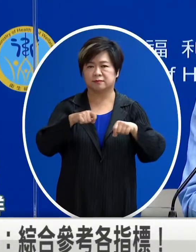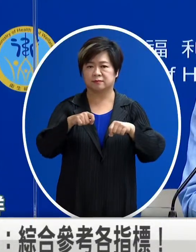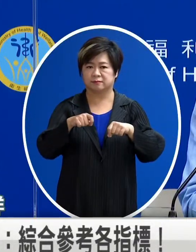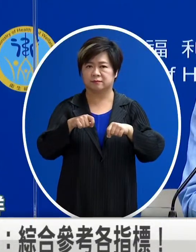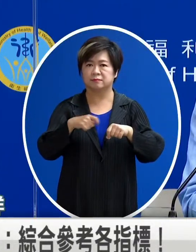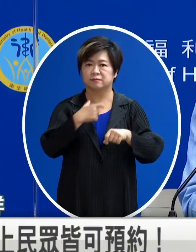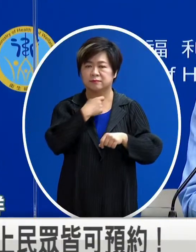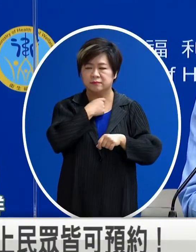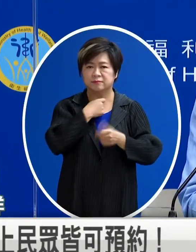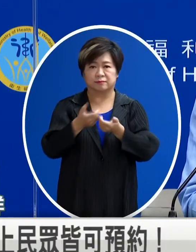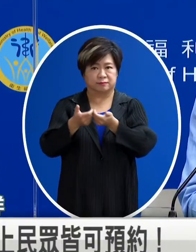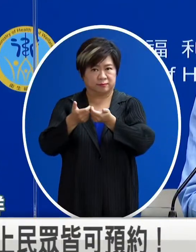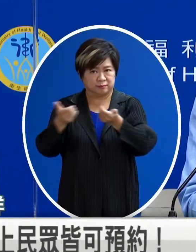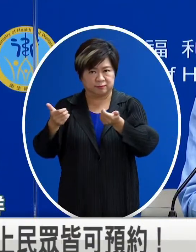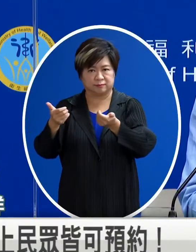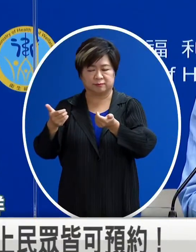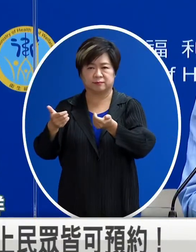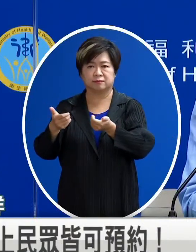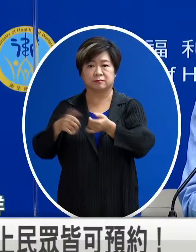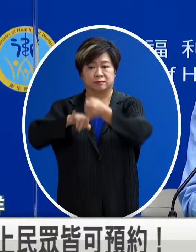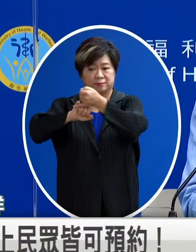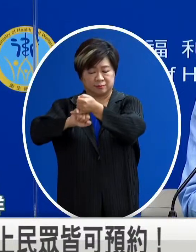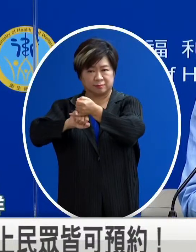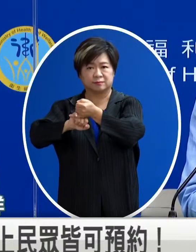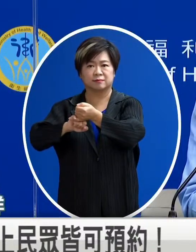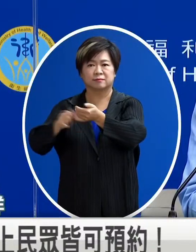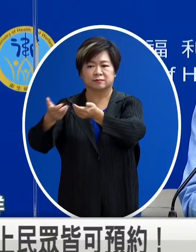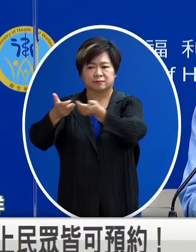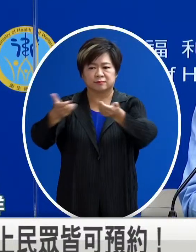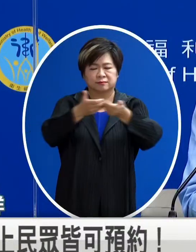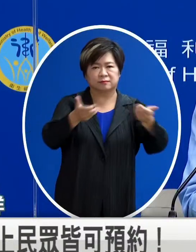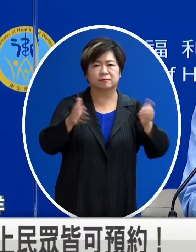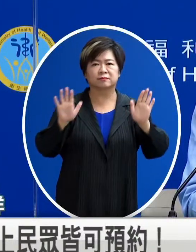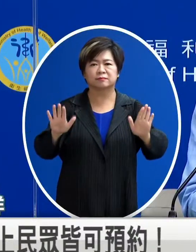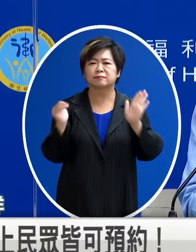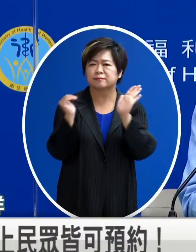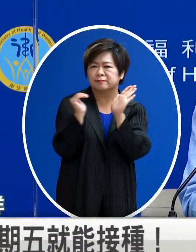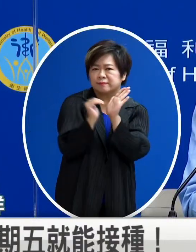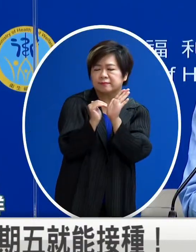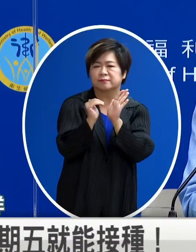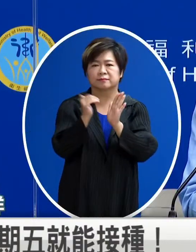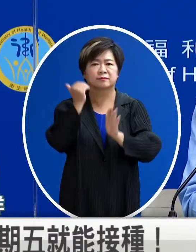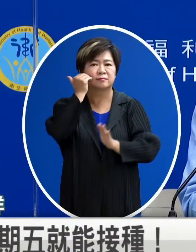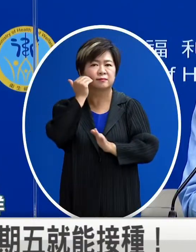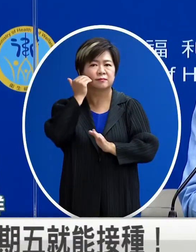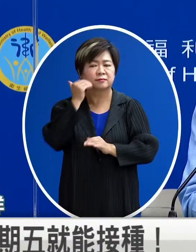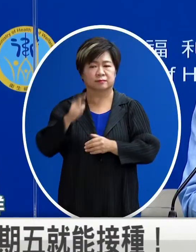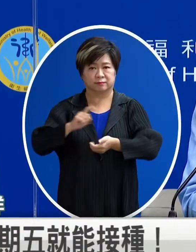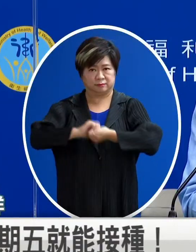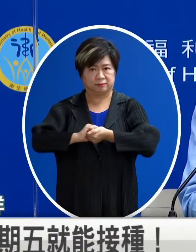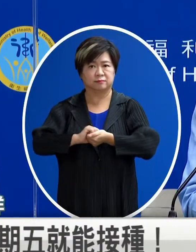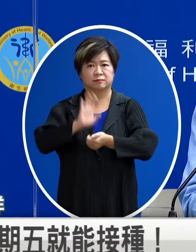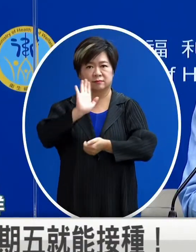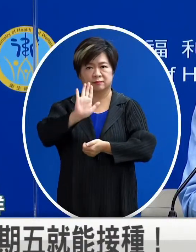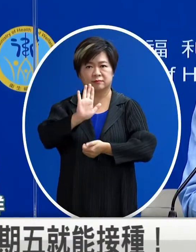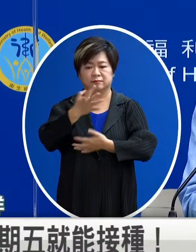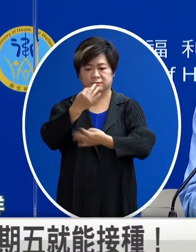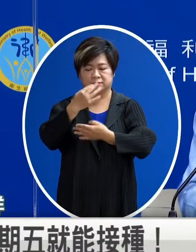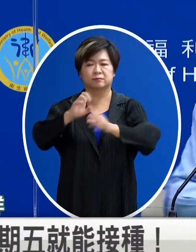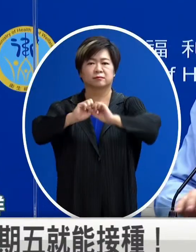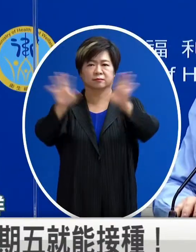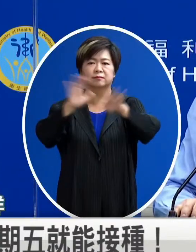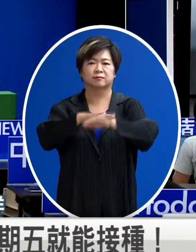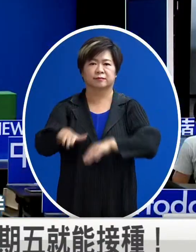是要分，就是分流的预约啦。那目前进到最后阶段，明日如果我们确定之后，会跟各位报